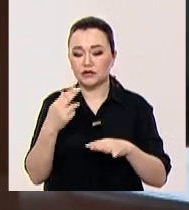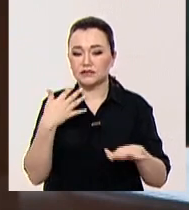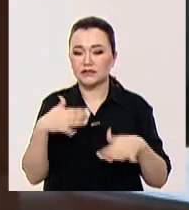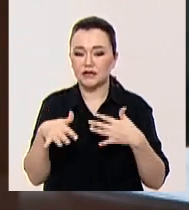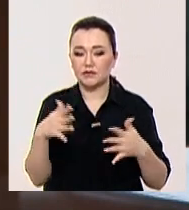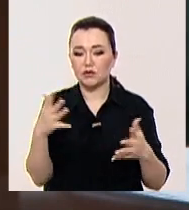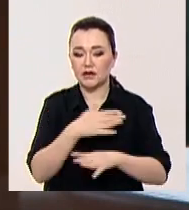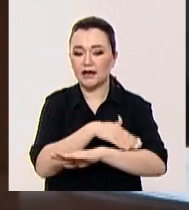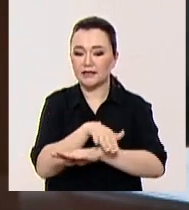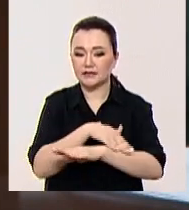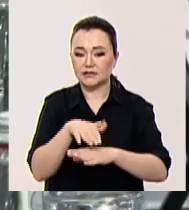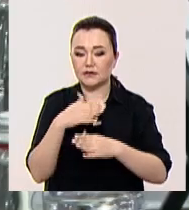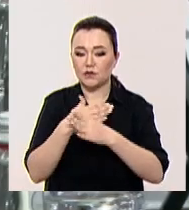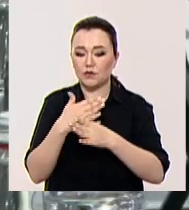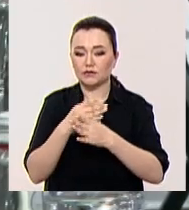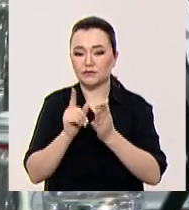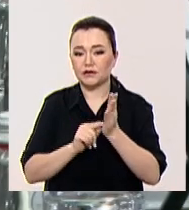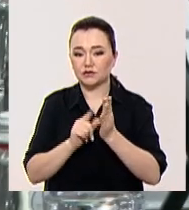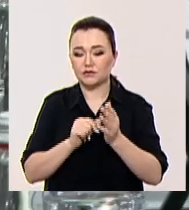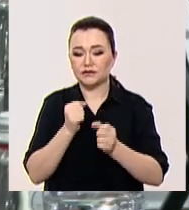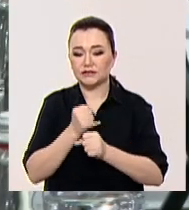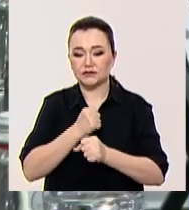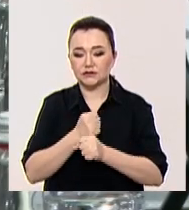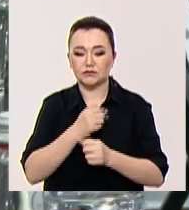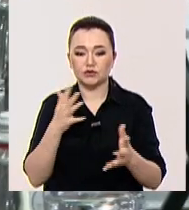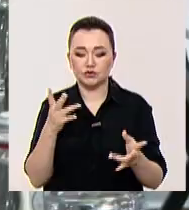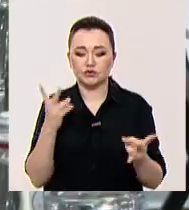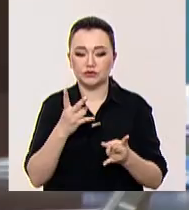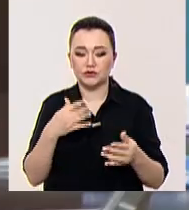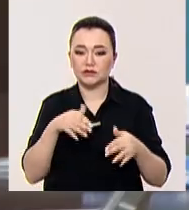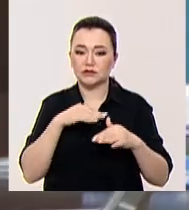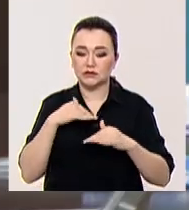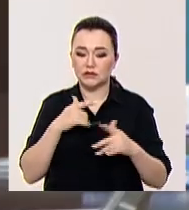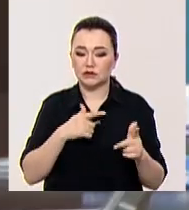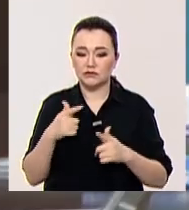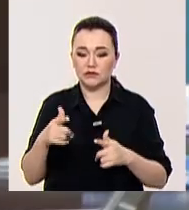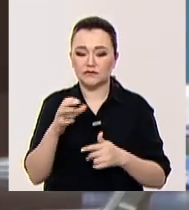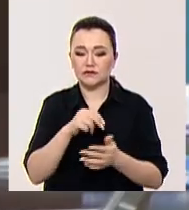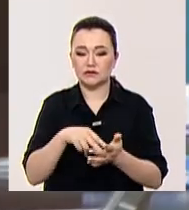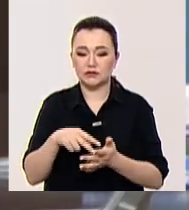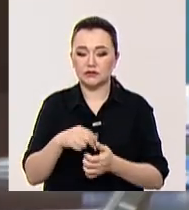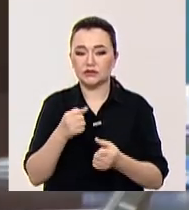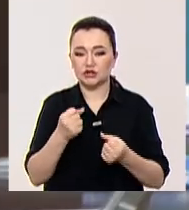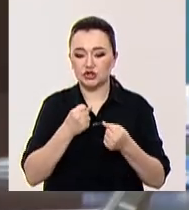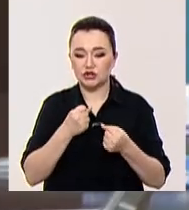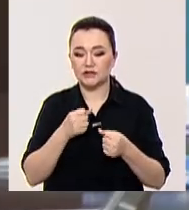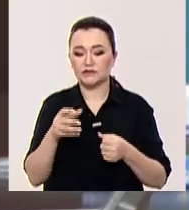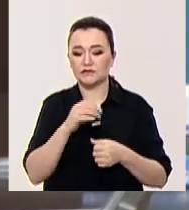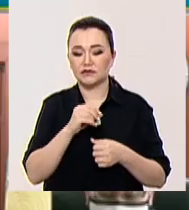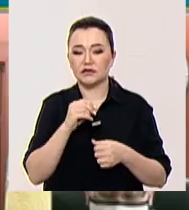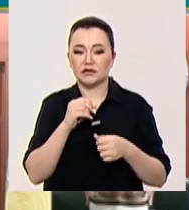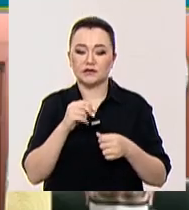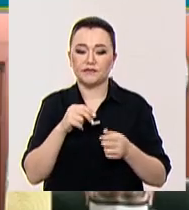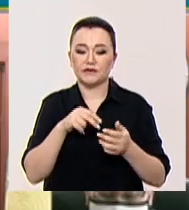топтарын адрестік қолдауға көшу үшін ұсыныстар дайындау қажет. Бағаларды әкімшілік механизмдермен ұстап тұру нарықтық тәсілдерге